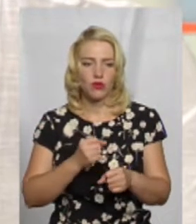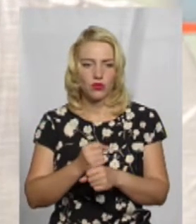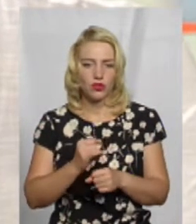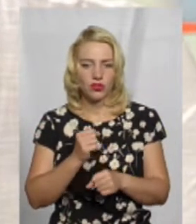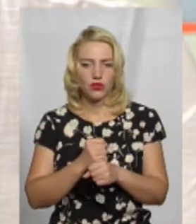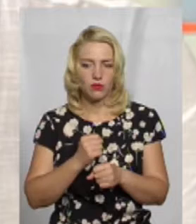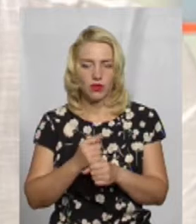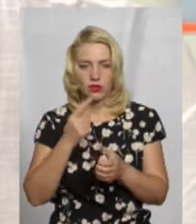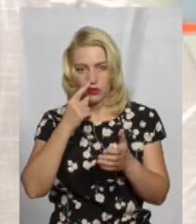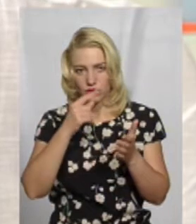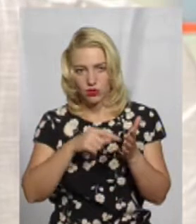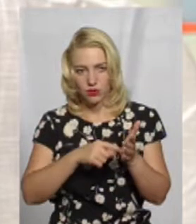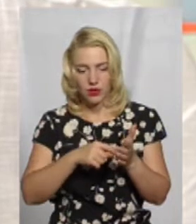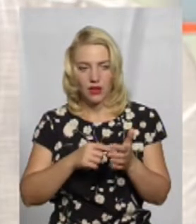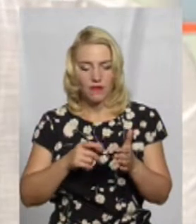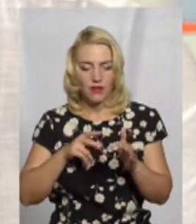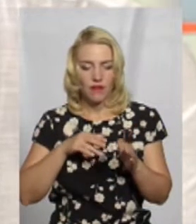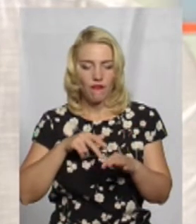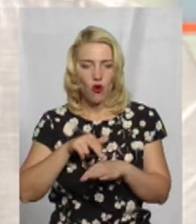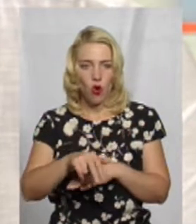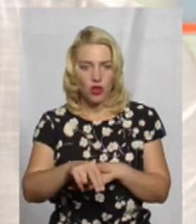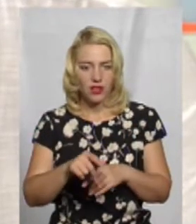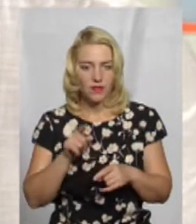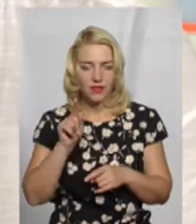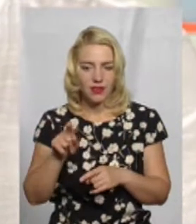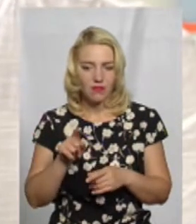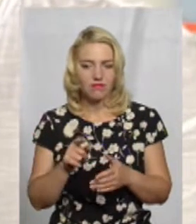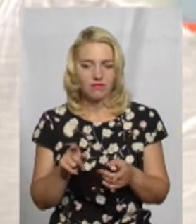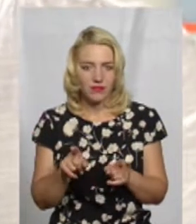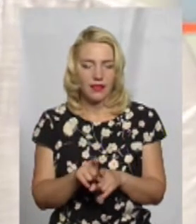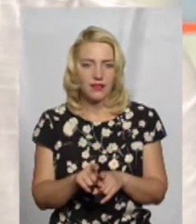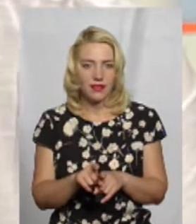зробити доступний вход. Там йдуть такі